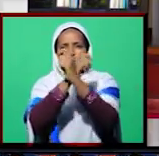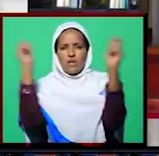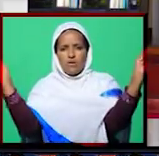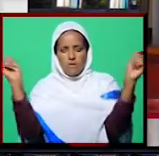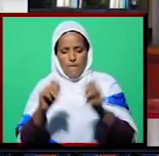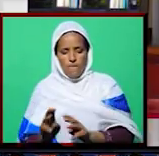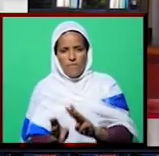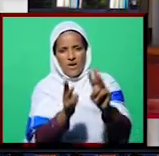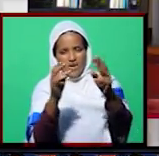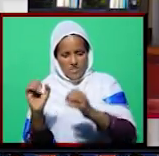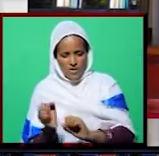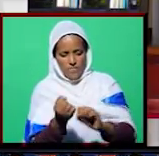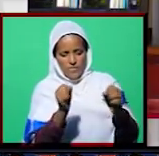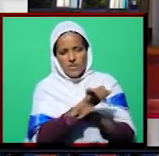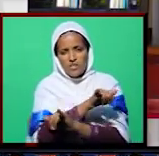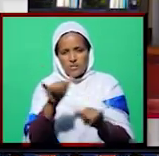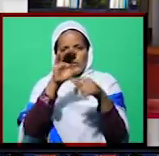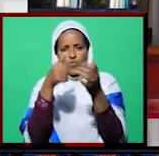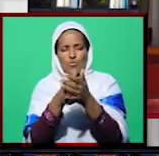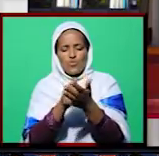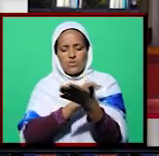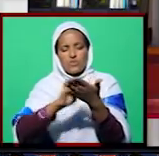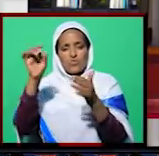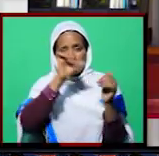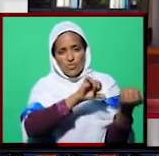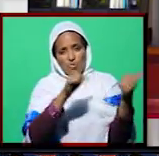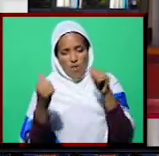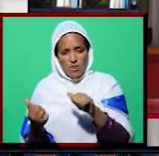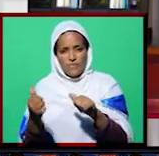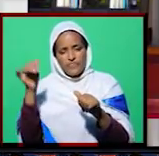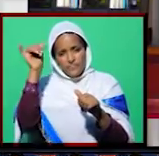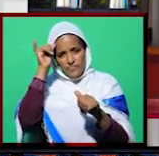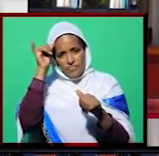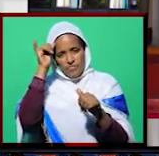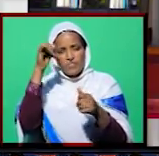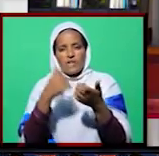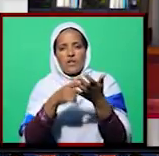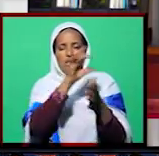ጨለማውን ገላጣ እያደረገ መንገድ እንደሚጠርግ ሁሉ መጥምቀ